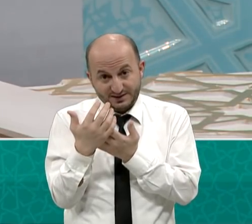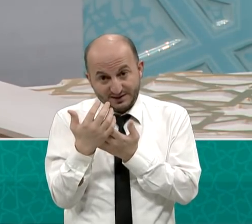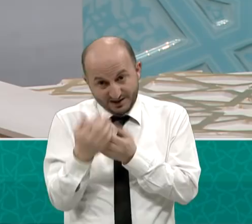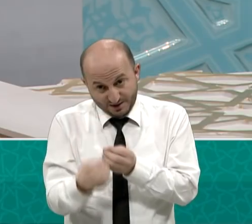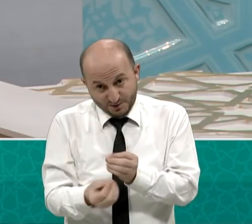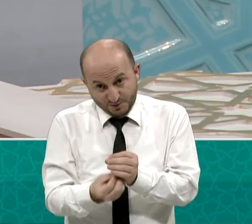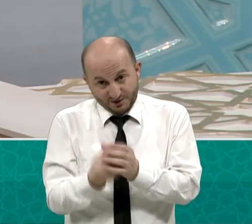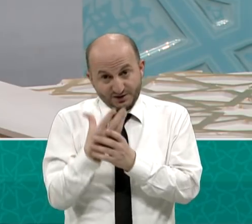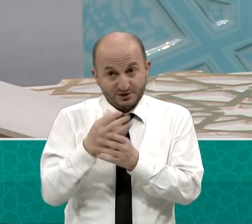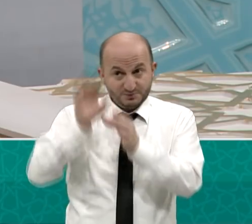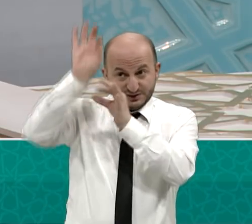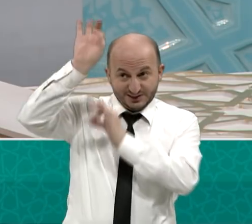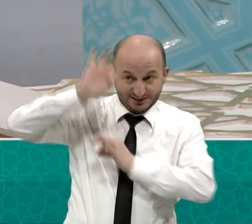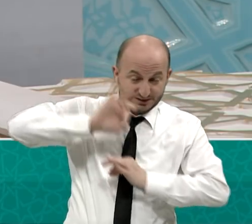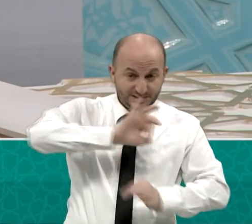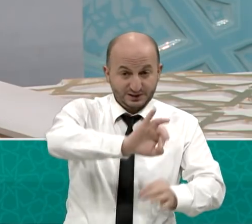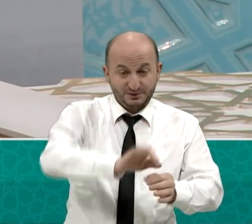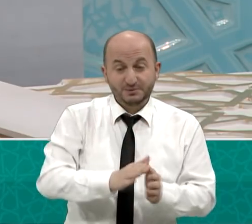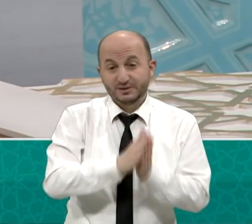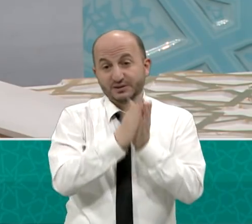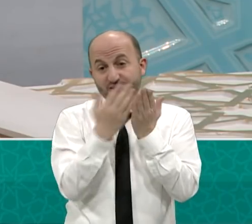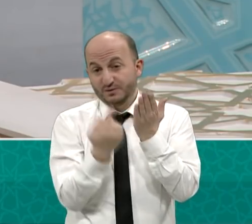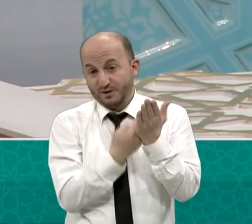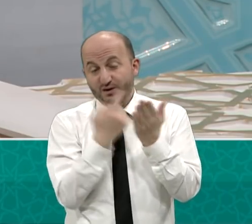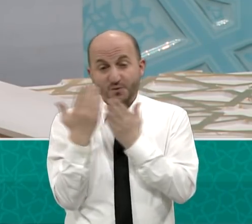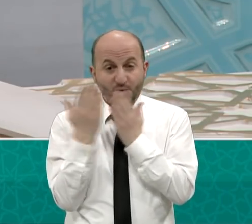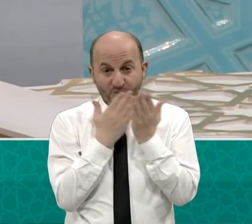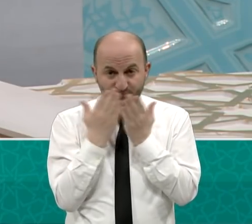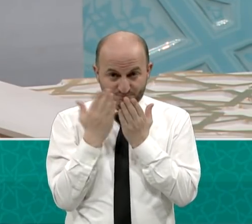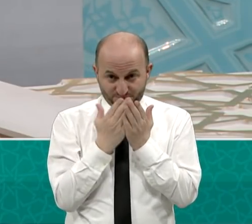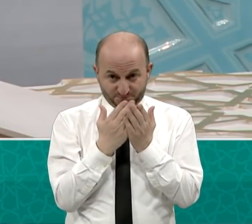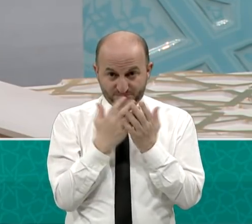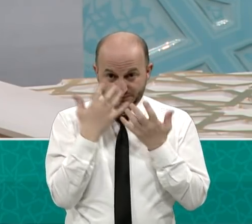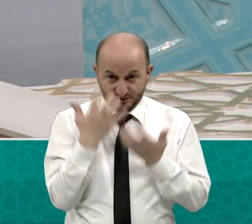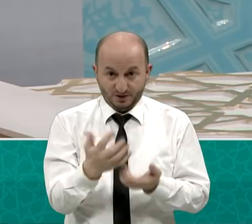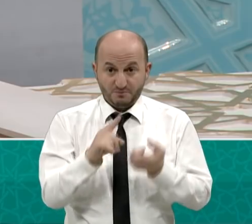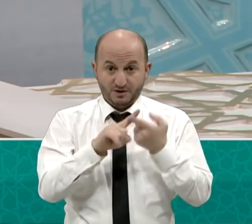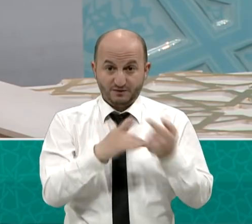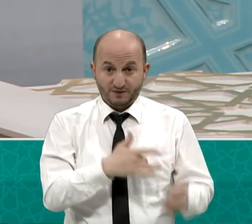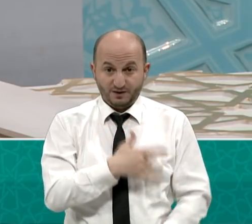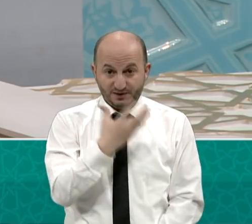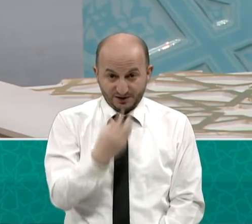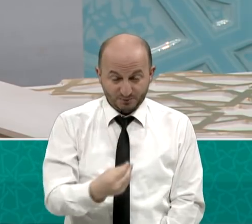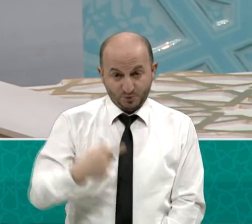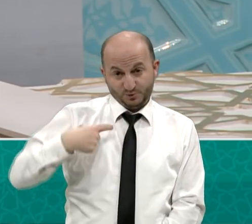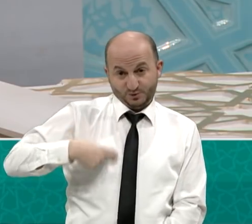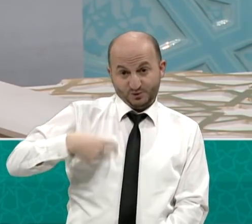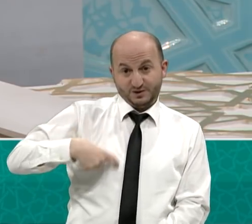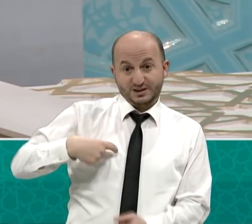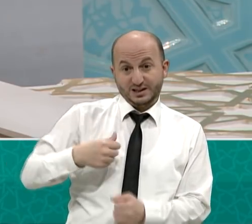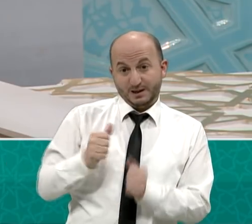indirdiği kelamı okumaya, yine onun Rahman ve Rahim olan sıfatları ile